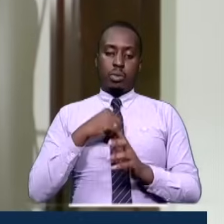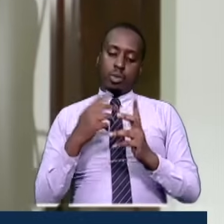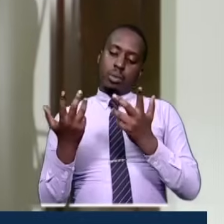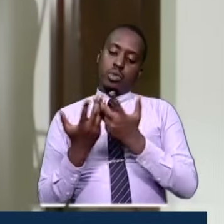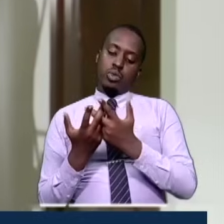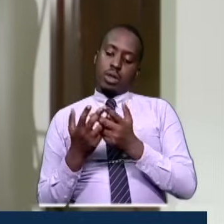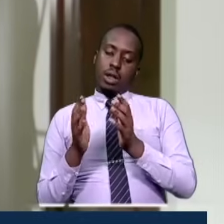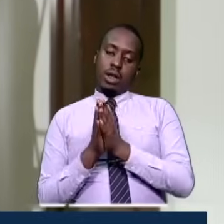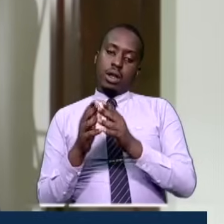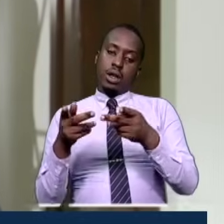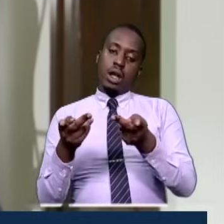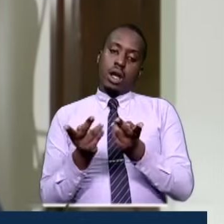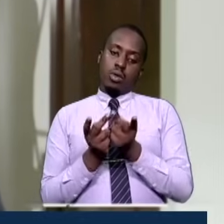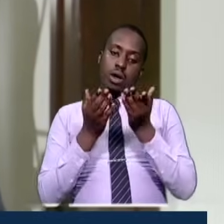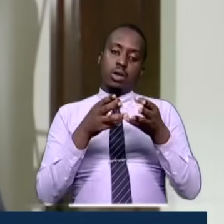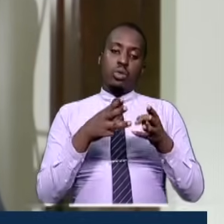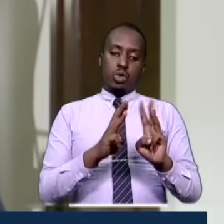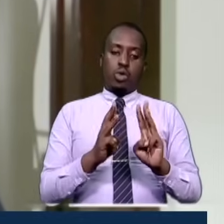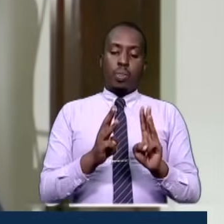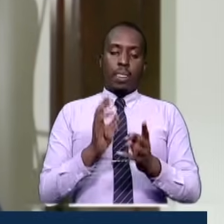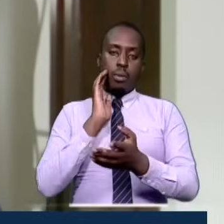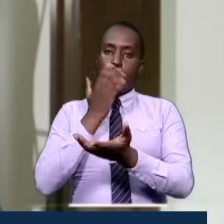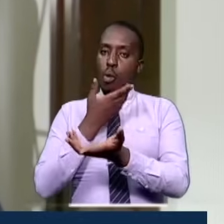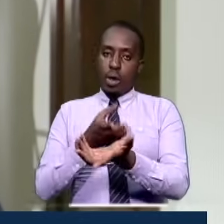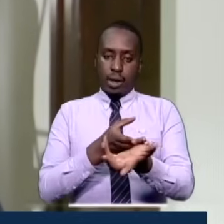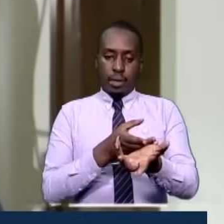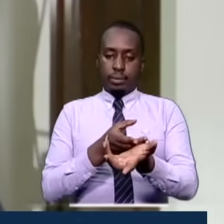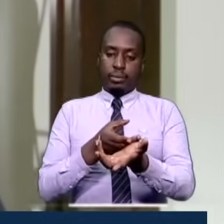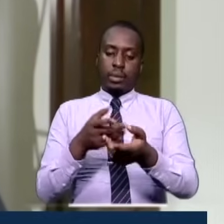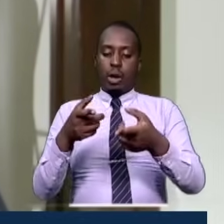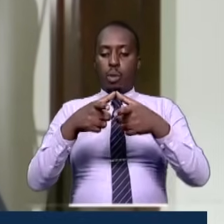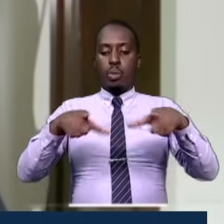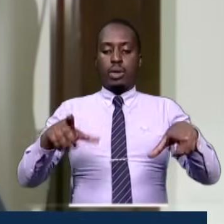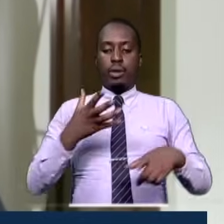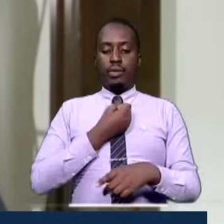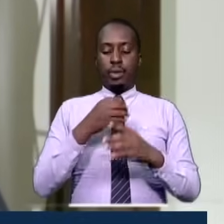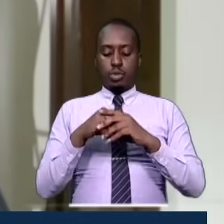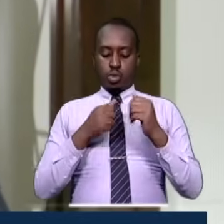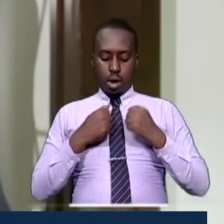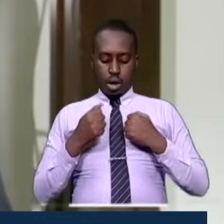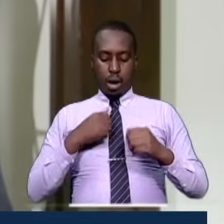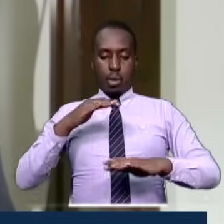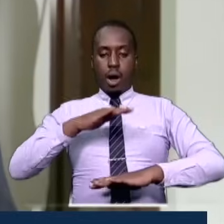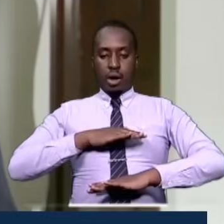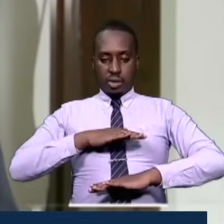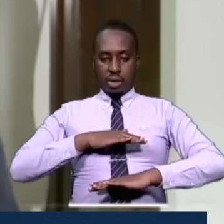tukabijyanisha na hahandi hari uburyo bwo kuhira ubuso dufite mu Rwanda